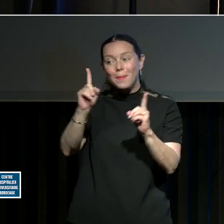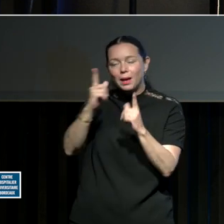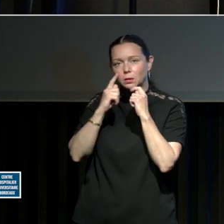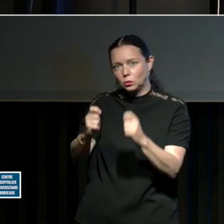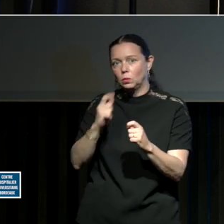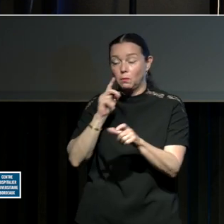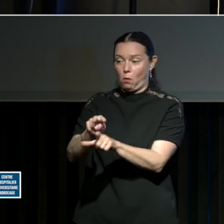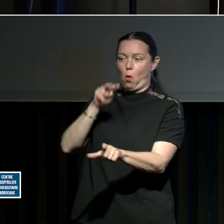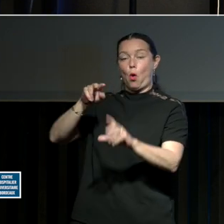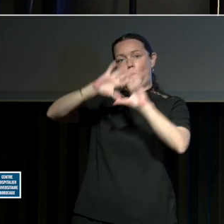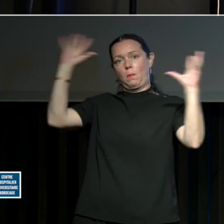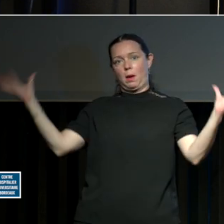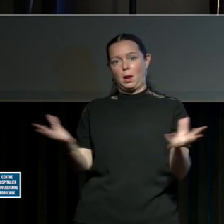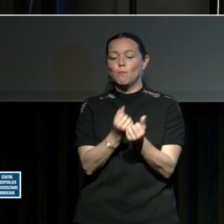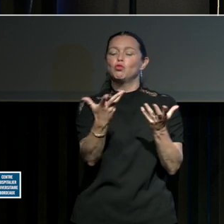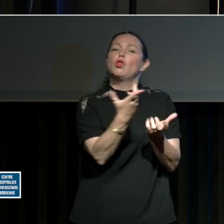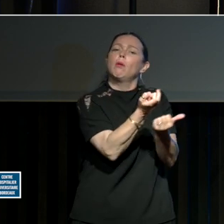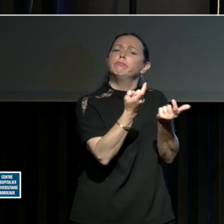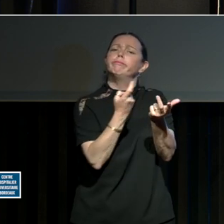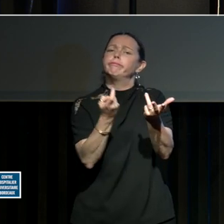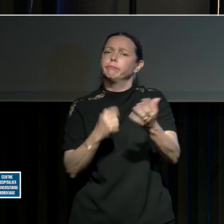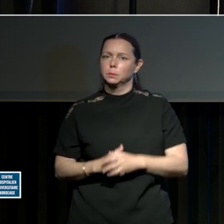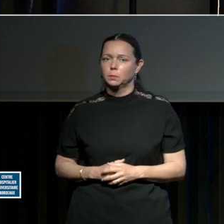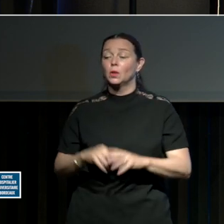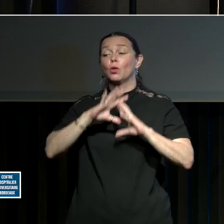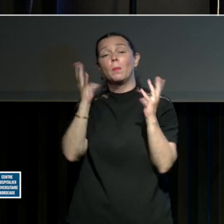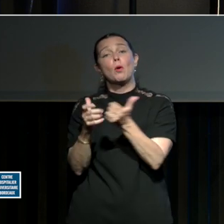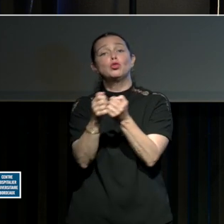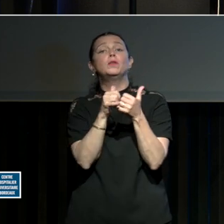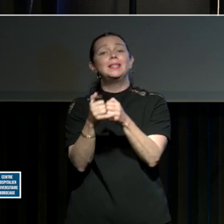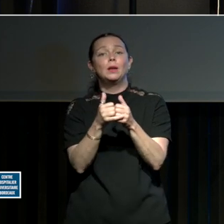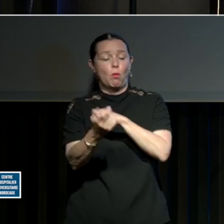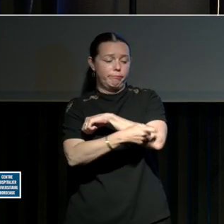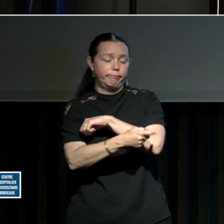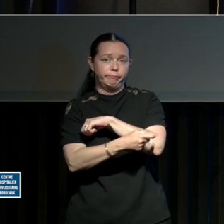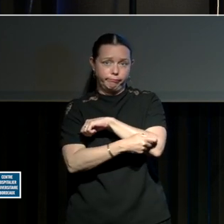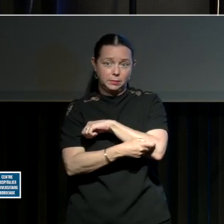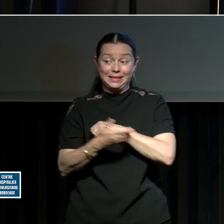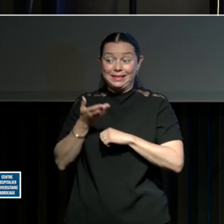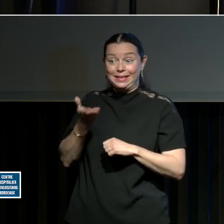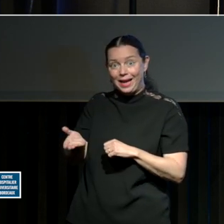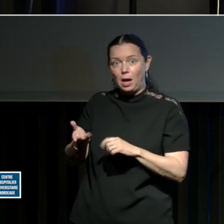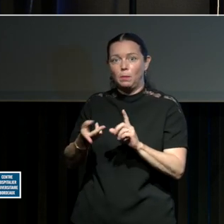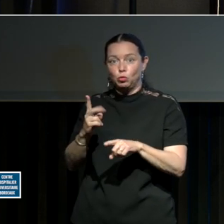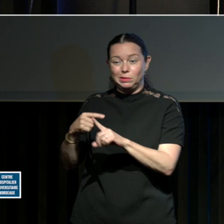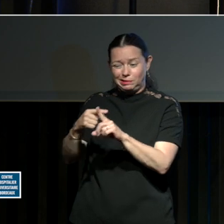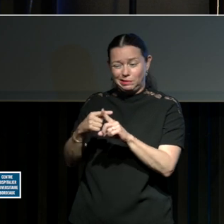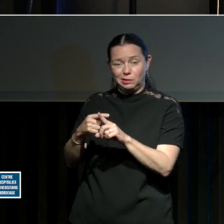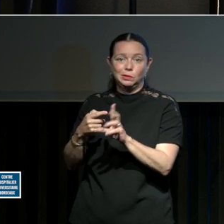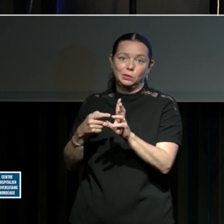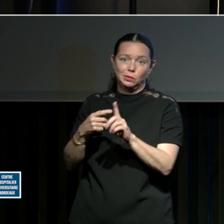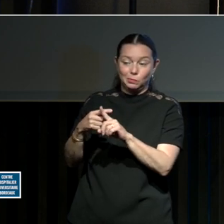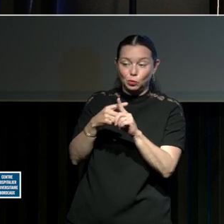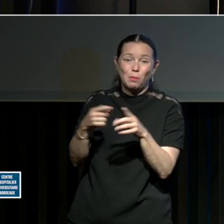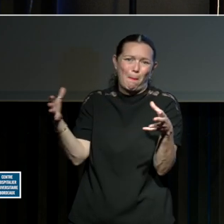multifactorielle. Globalement, les problématiques d'addiction aux jeux vidéo vont concerner malgré tout